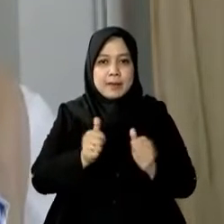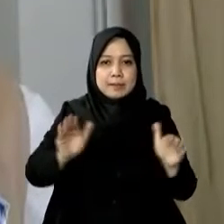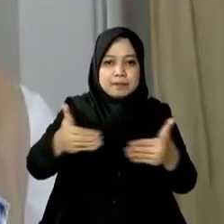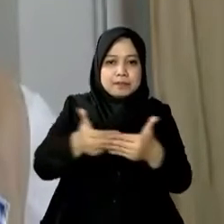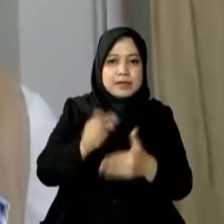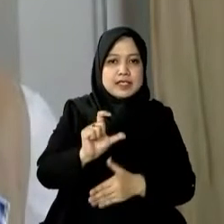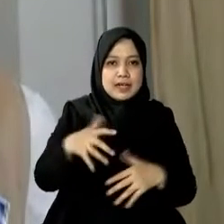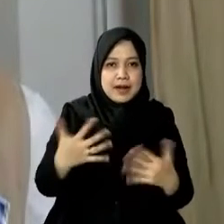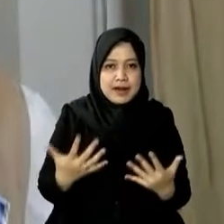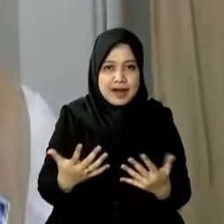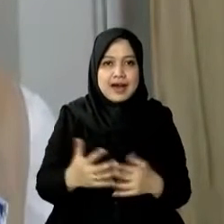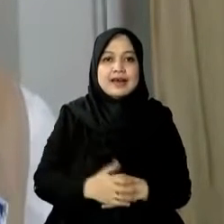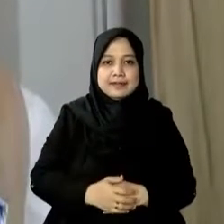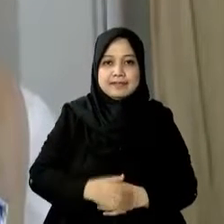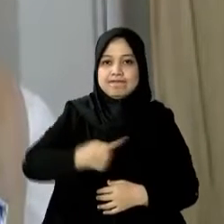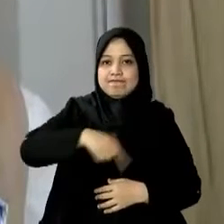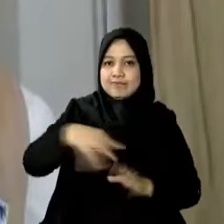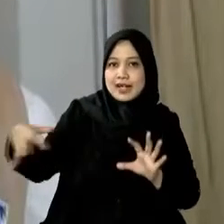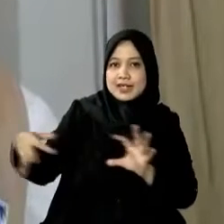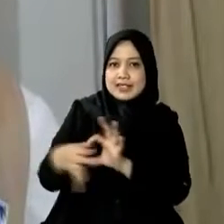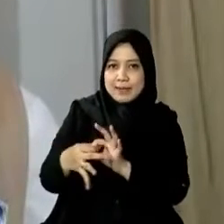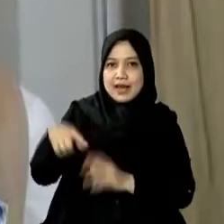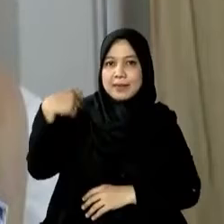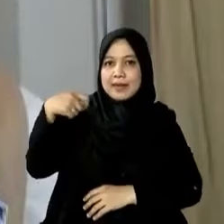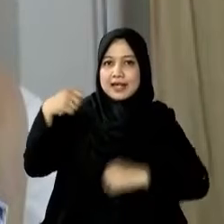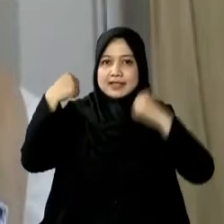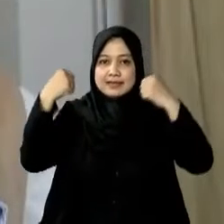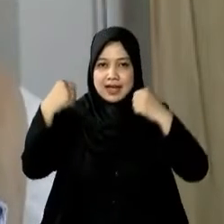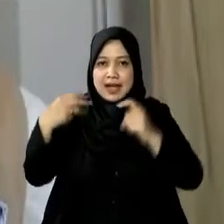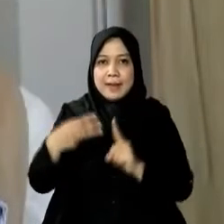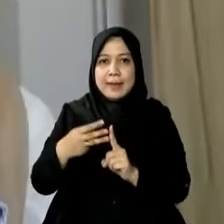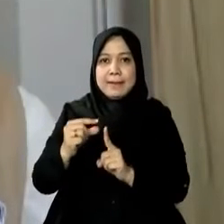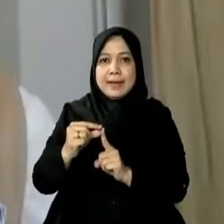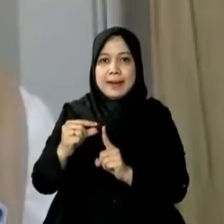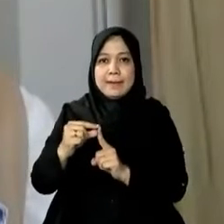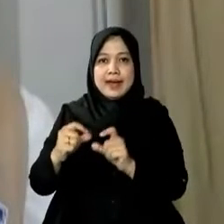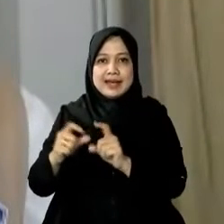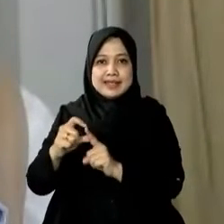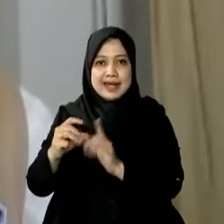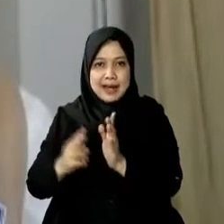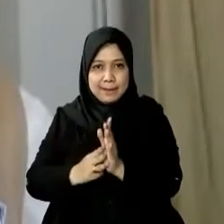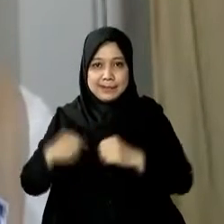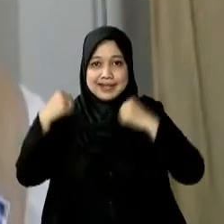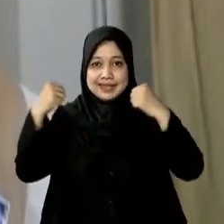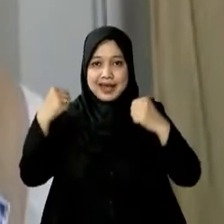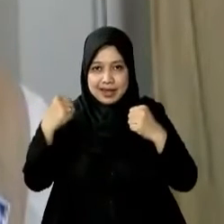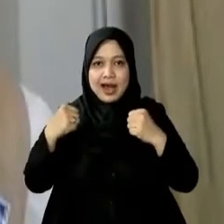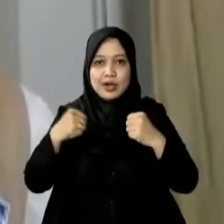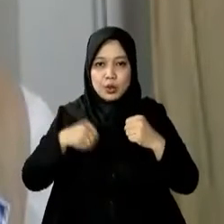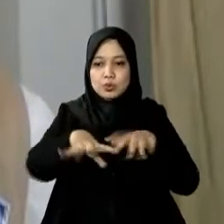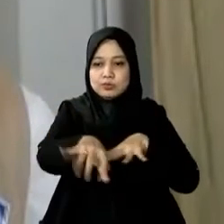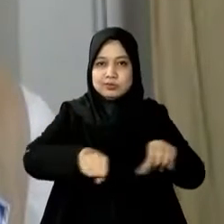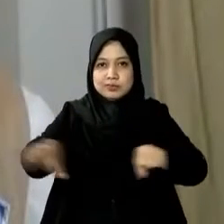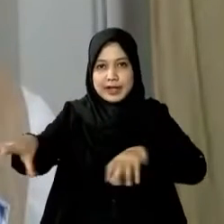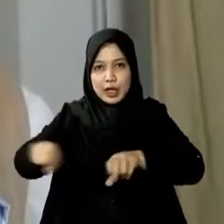kita bekerjasama dengan Kementerian Kesehatan khususnya bppsdm kesehatan untuk melakukan perekrutan dan